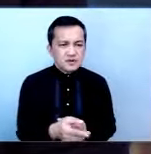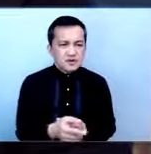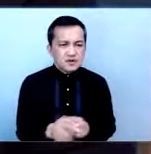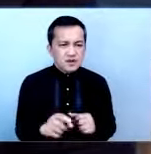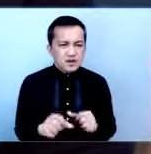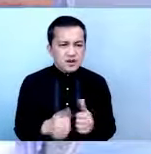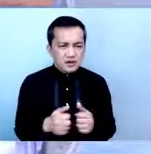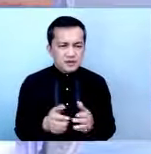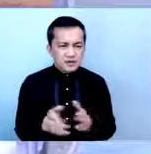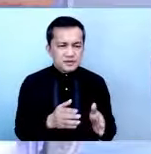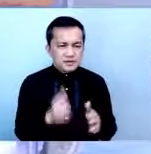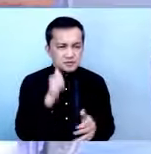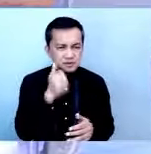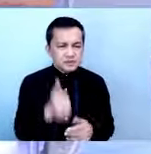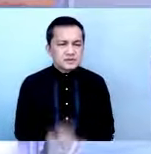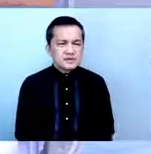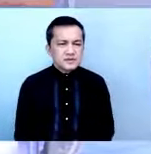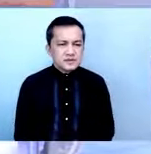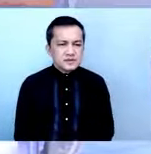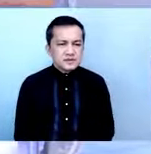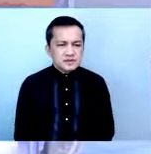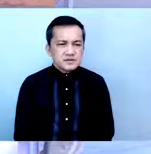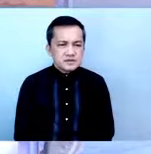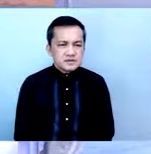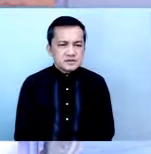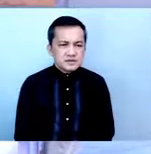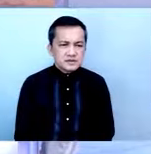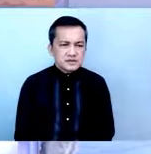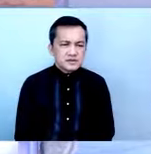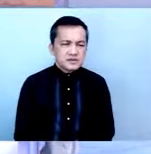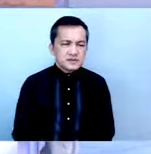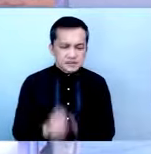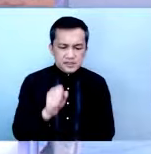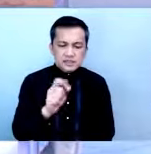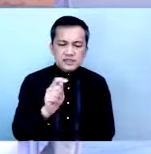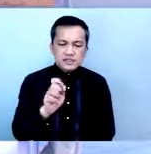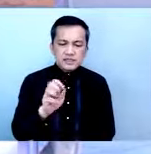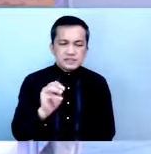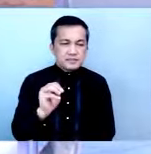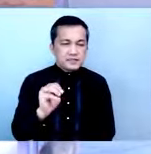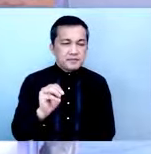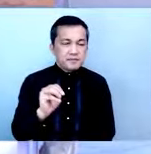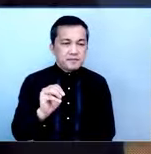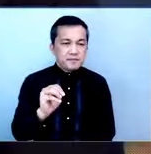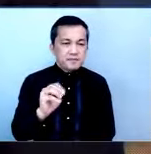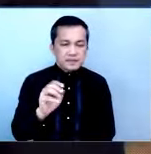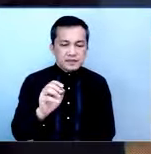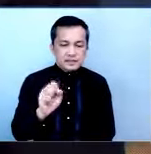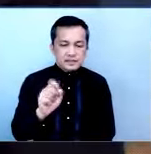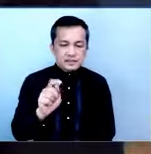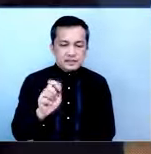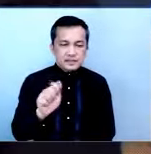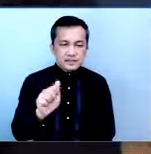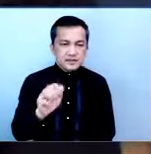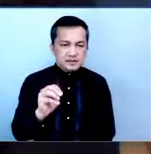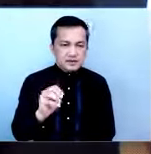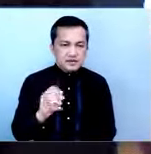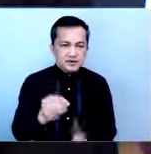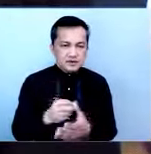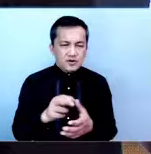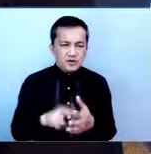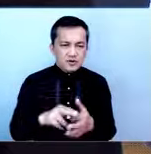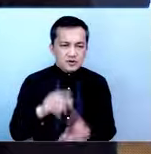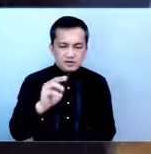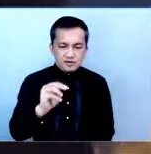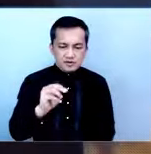ulit kinabukasan? Para at the best way po is steam niyo po ulit. Or kung hindi naman po, ano, microwave po. 15 seconds on